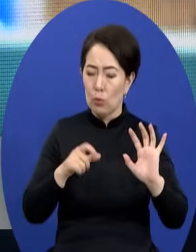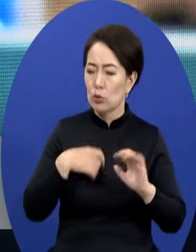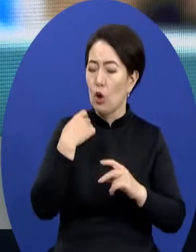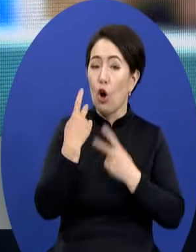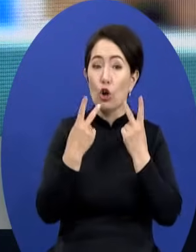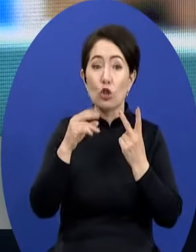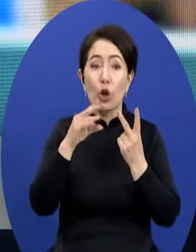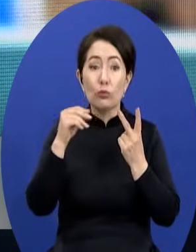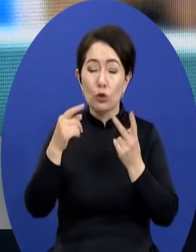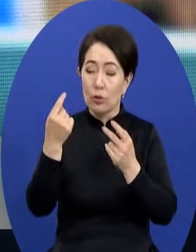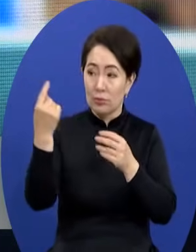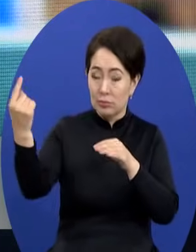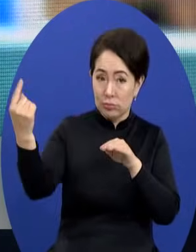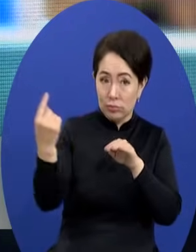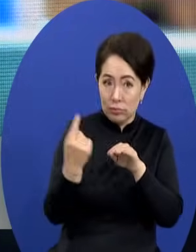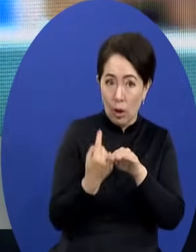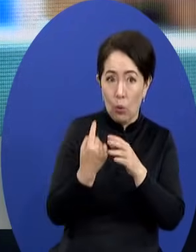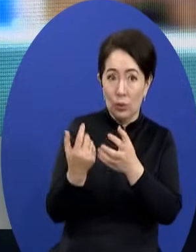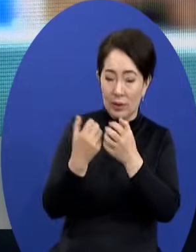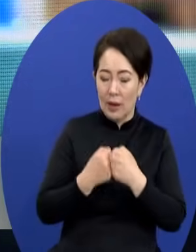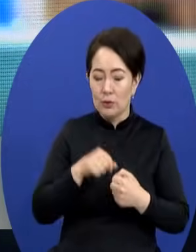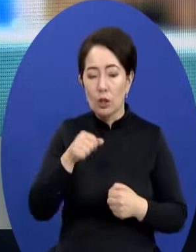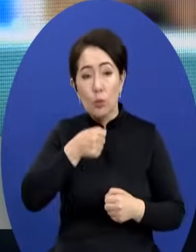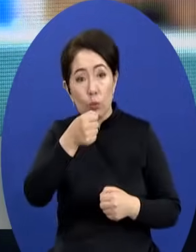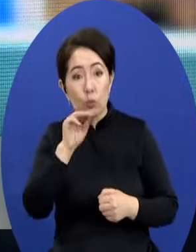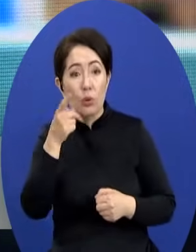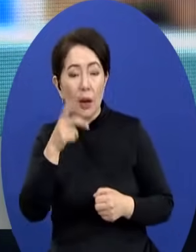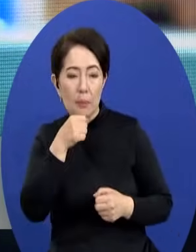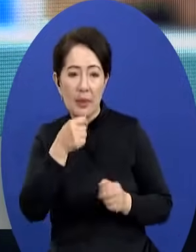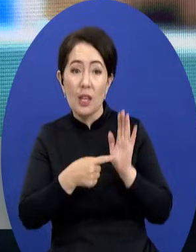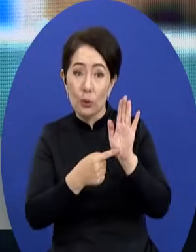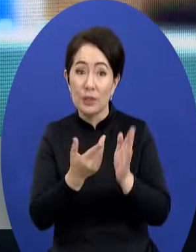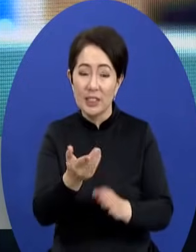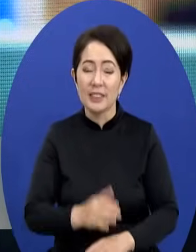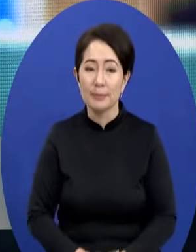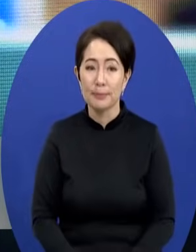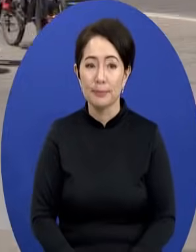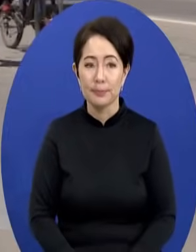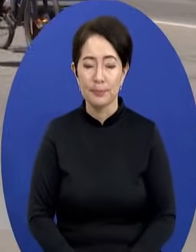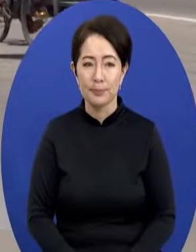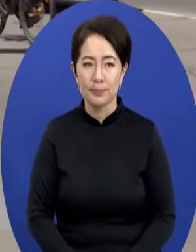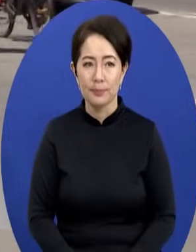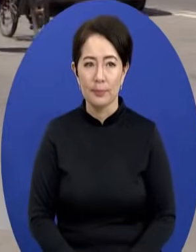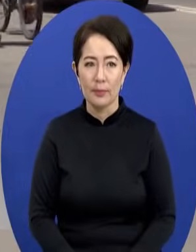22-ын товчонд хүлээн авсан юм. Энэ үеэр манай сурвалжлагч Пүрэв түүнтэй уулзаж ярилцлага авсан байна.